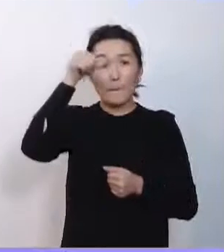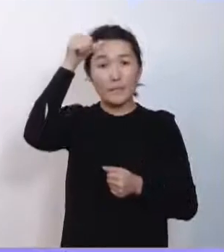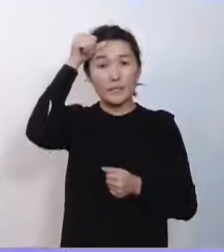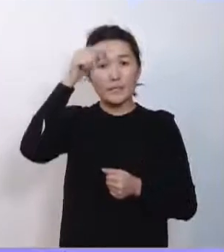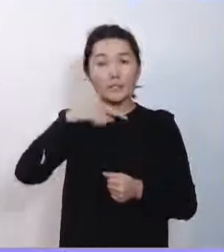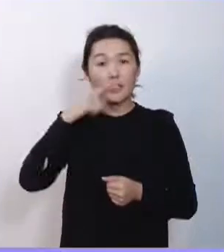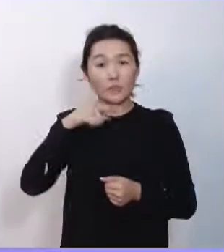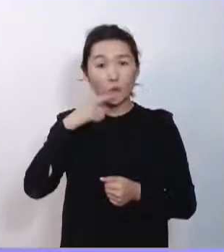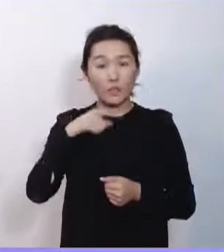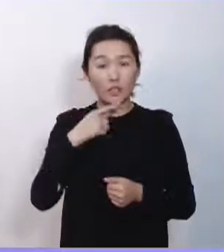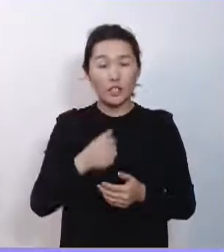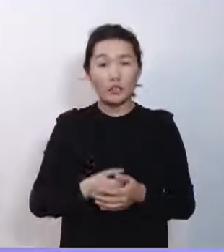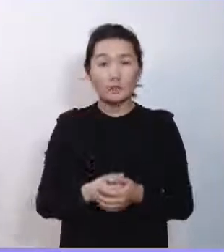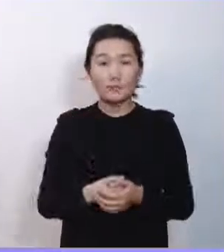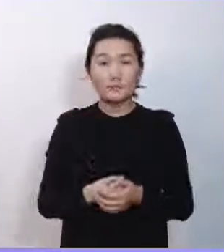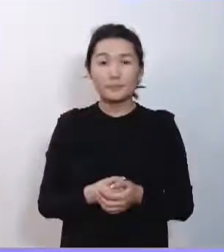идет речь?